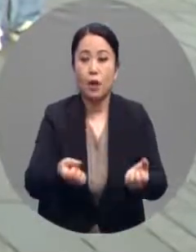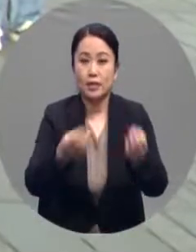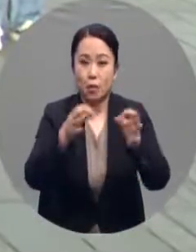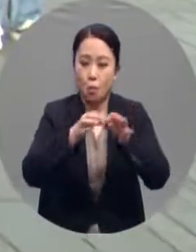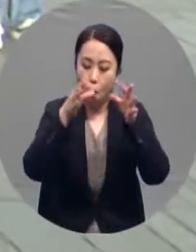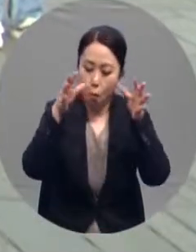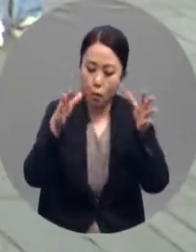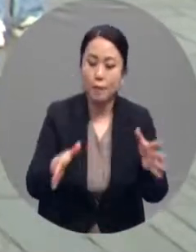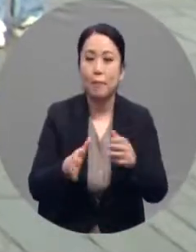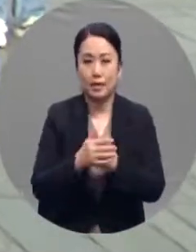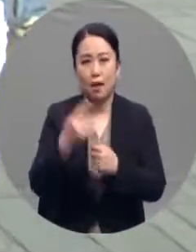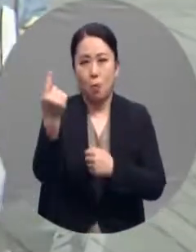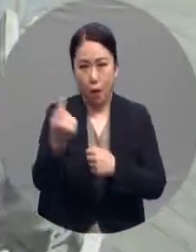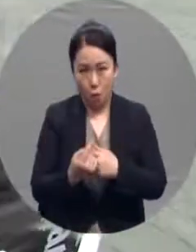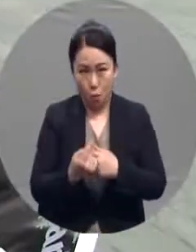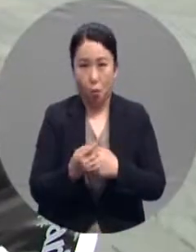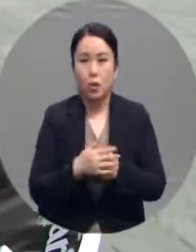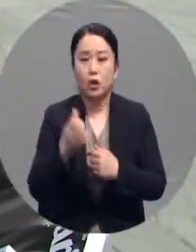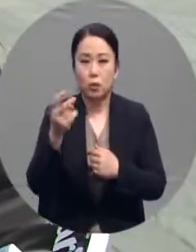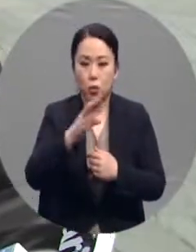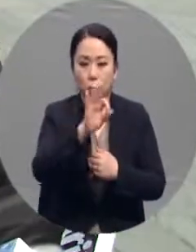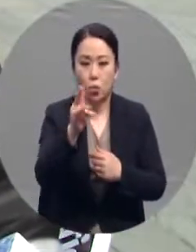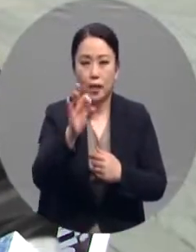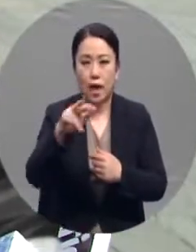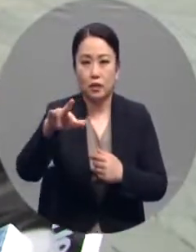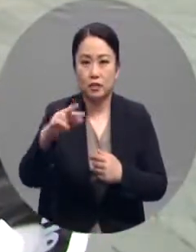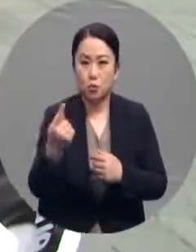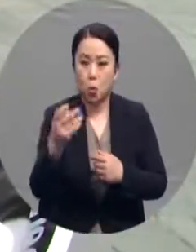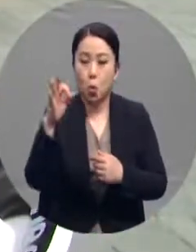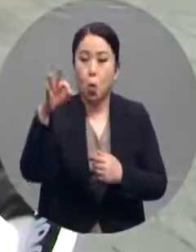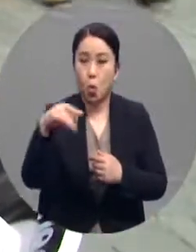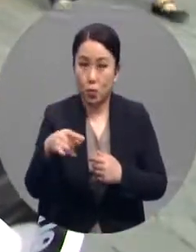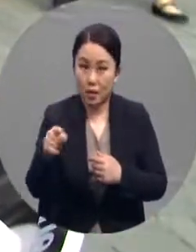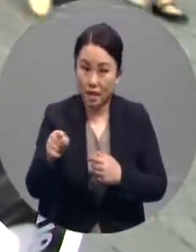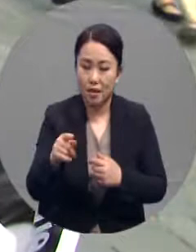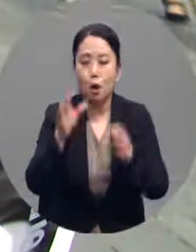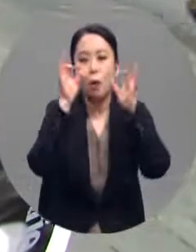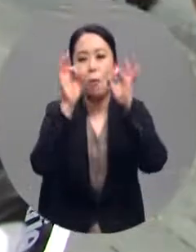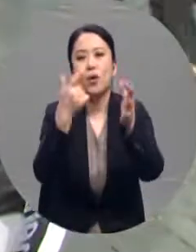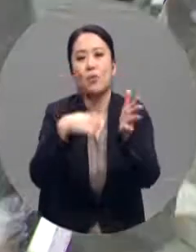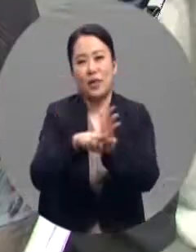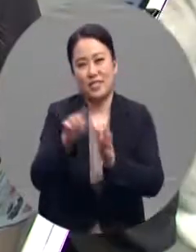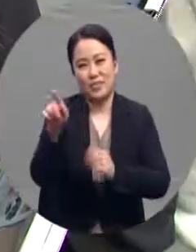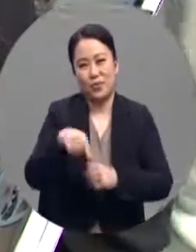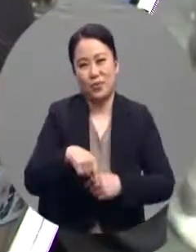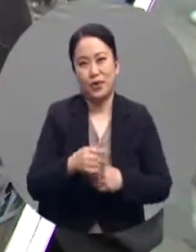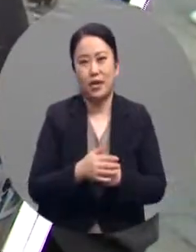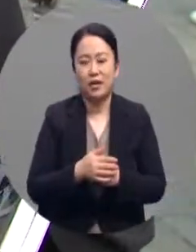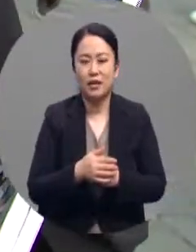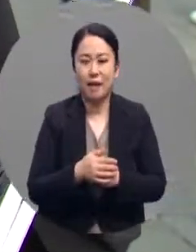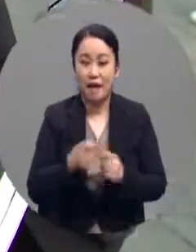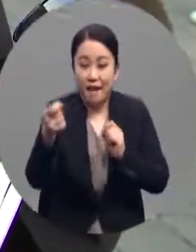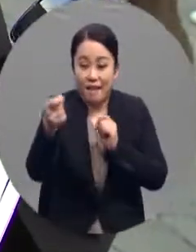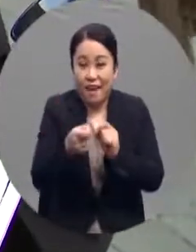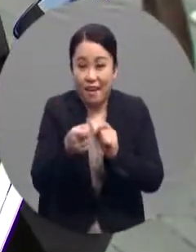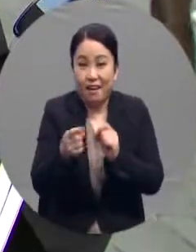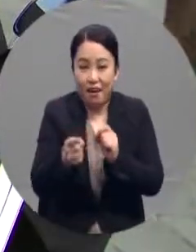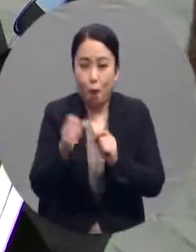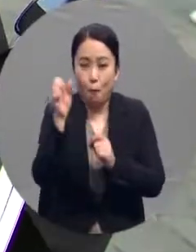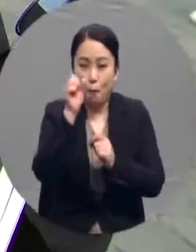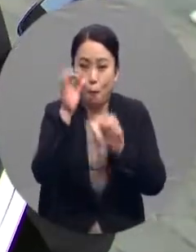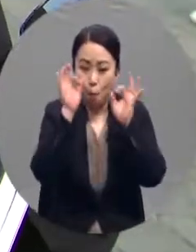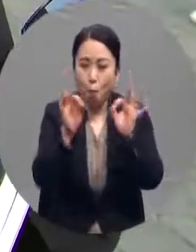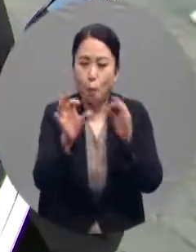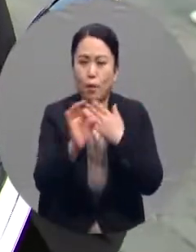오랜만에 다시 왔고 양조위 씨 보러 왔어요. 가까이 볼